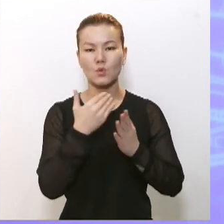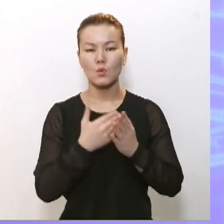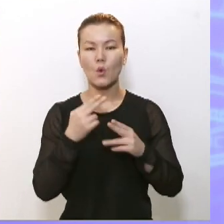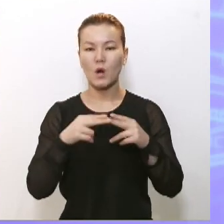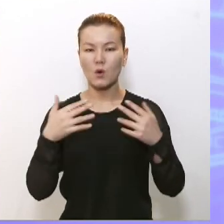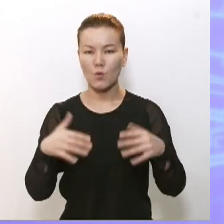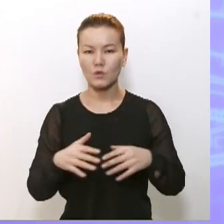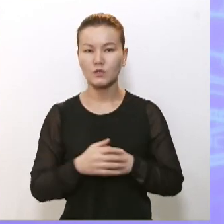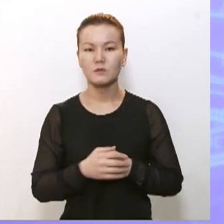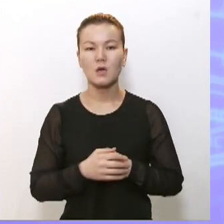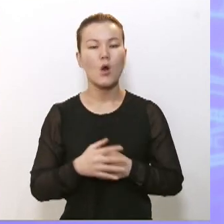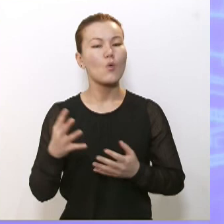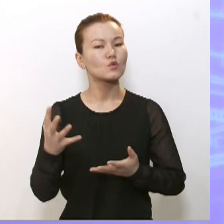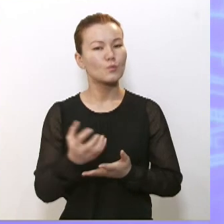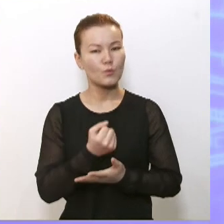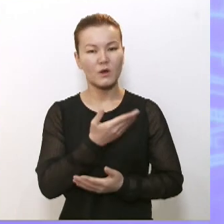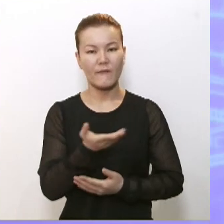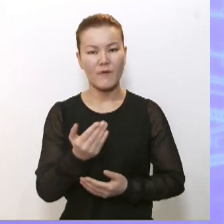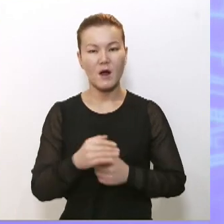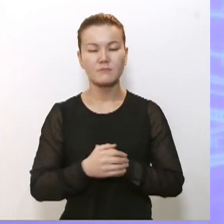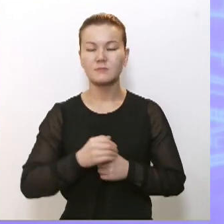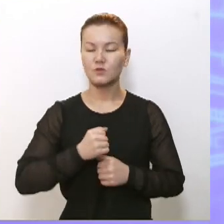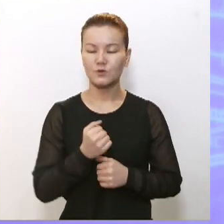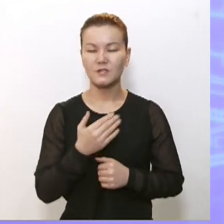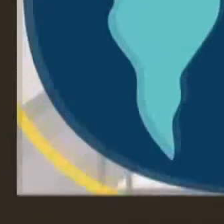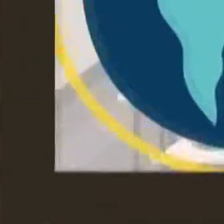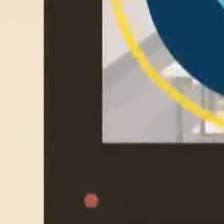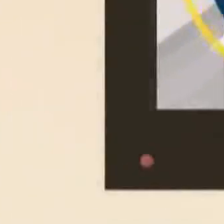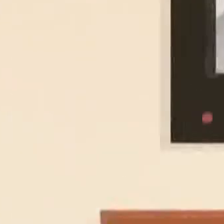окончен успехов вам друзья мои